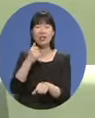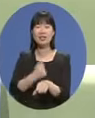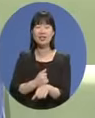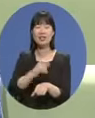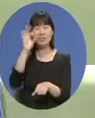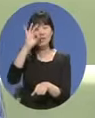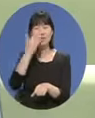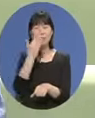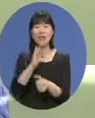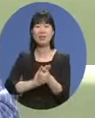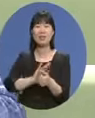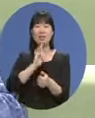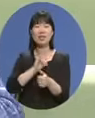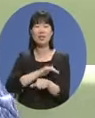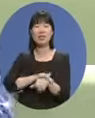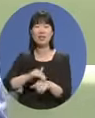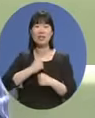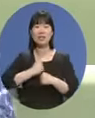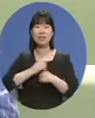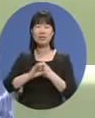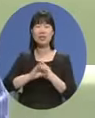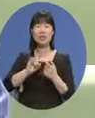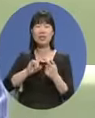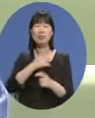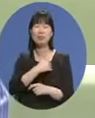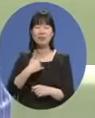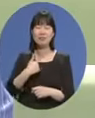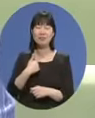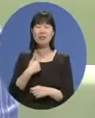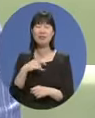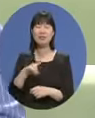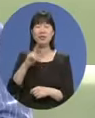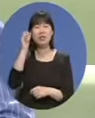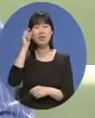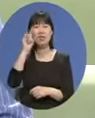것. 수 있도록. 예, 요것만 잘 지키신다면 네. 그것만으로도 상당히 훌륭한 훈련이 됩니다. 네.